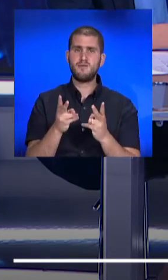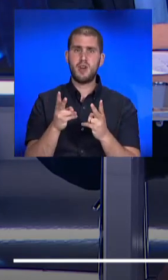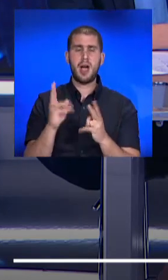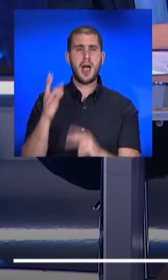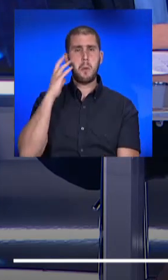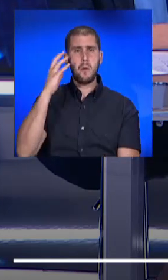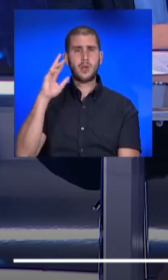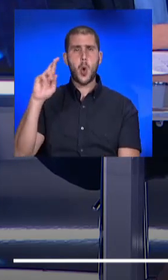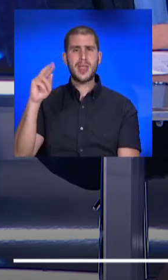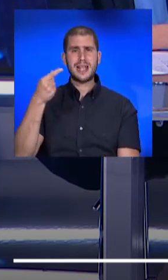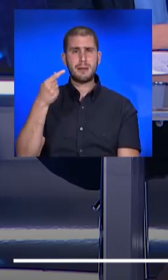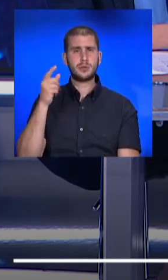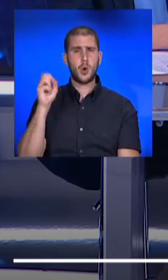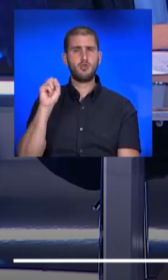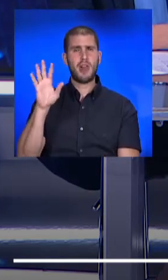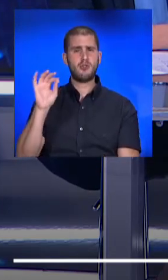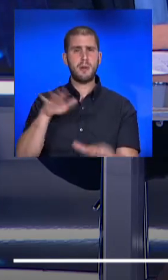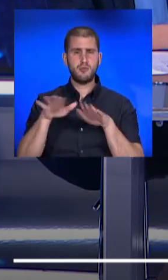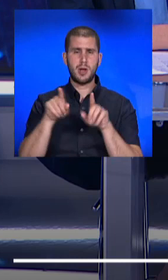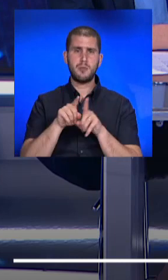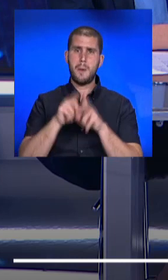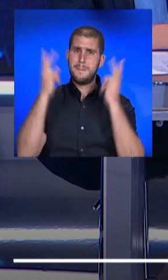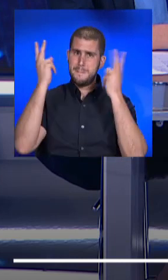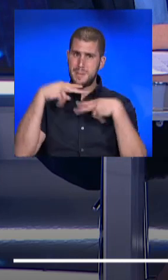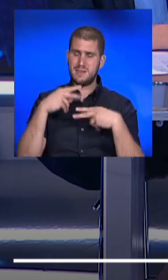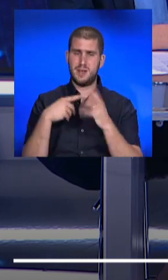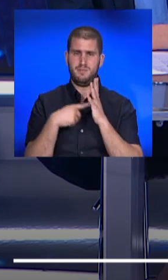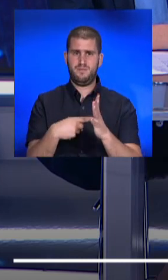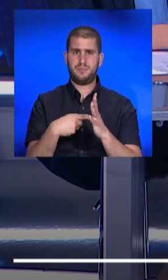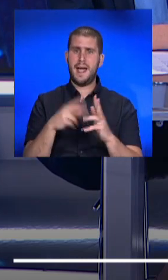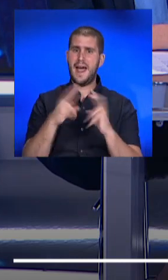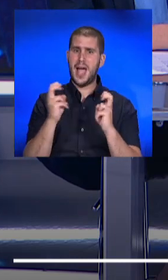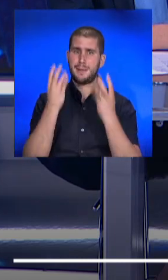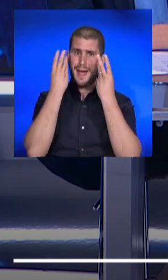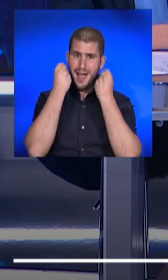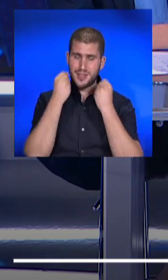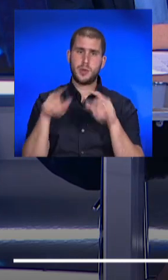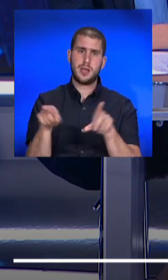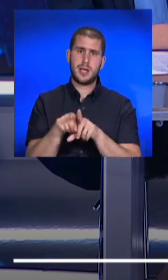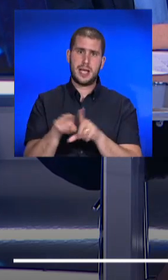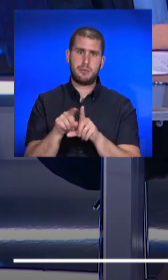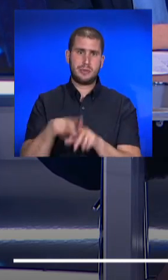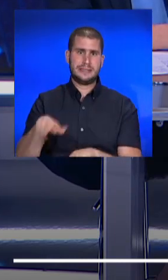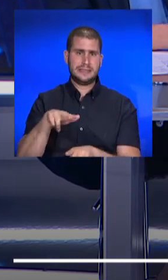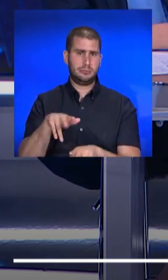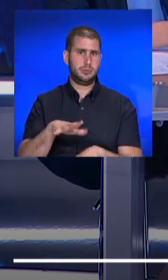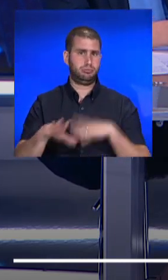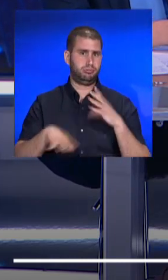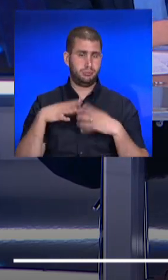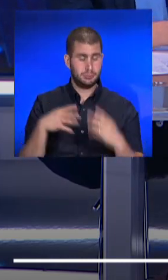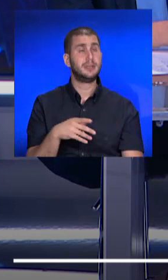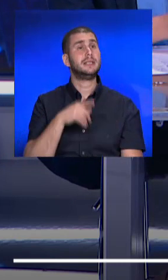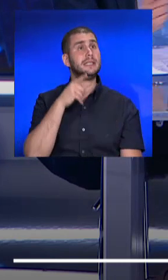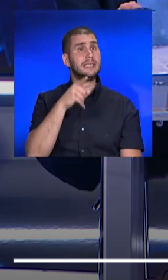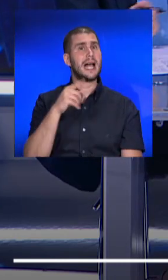שליח הממשלה, לצאת עם מתווה כזה שמסמן את הערים החרדיות, לפחות בעיני הציבור החרדי. כן, אז גמזו